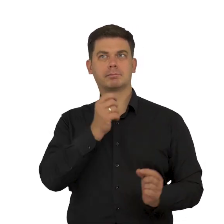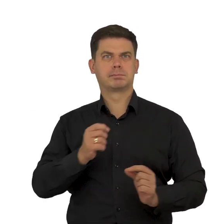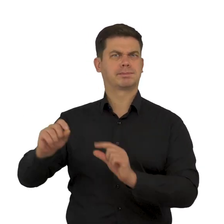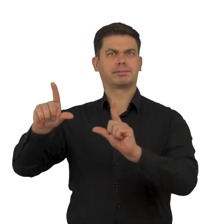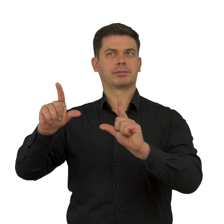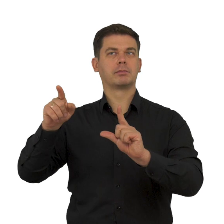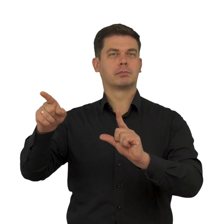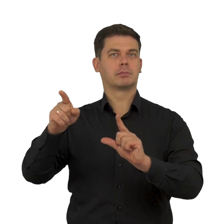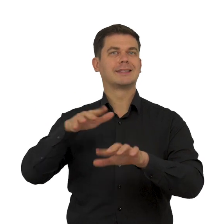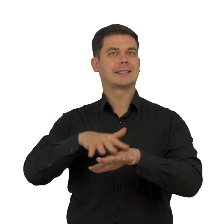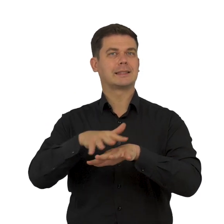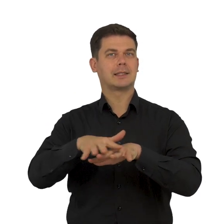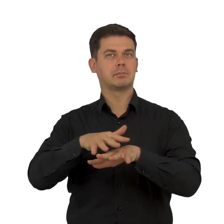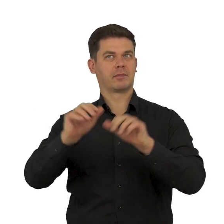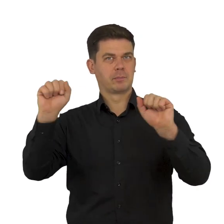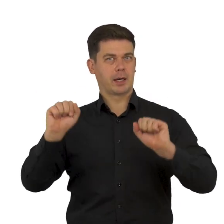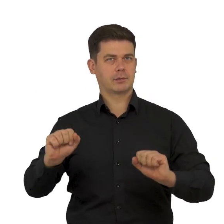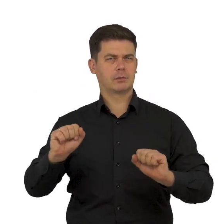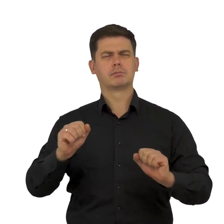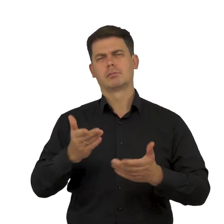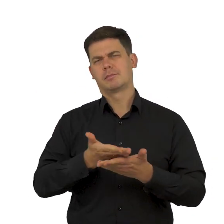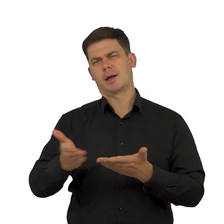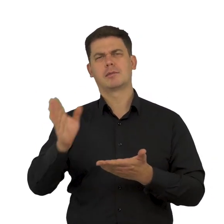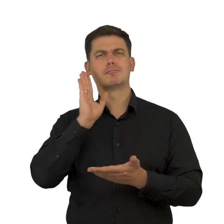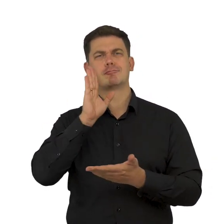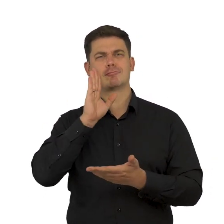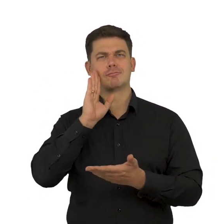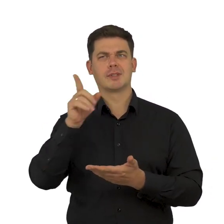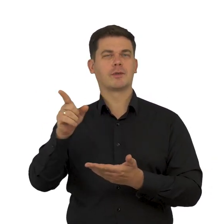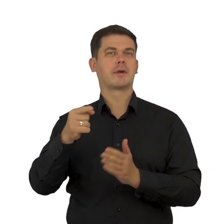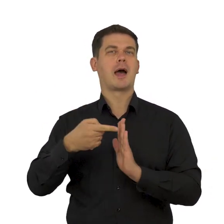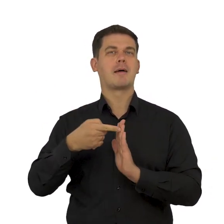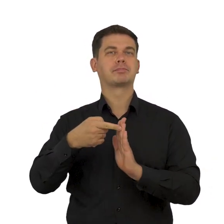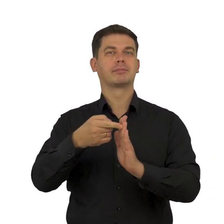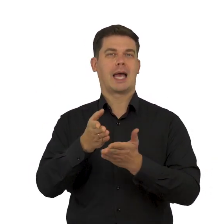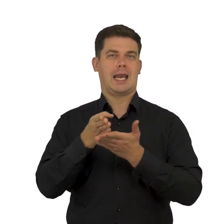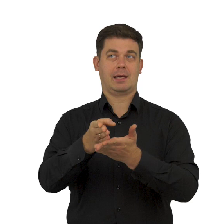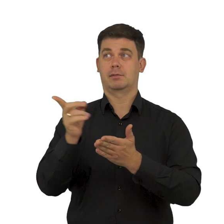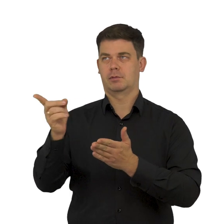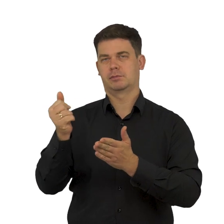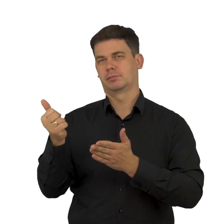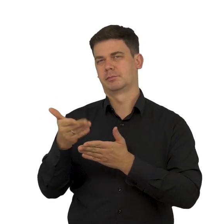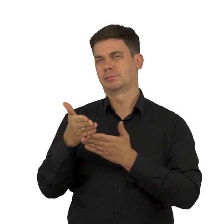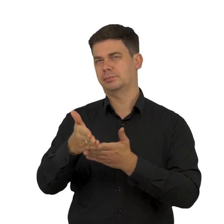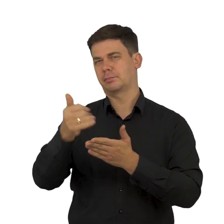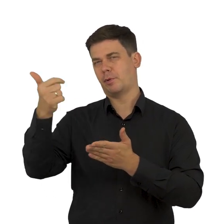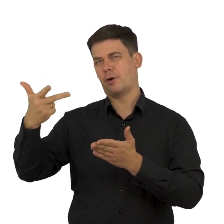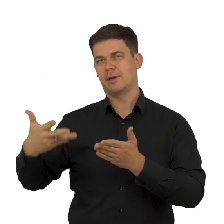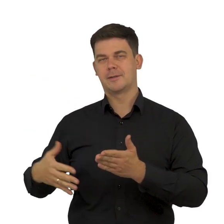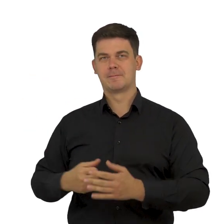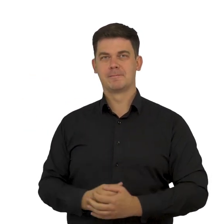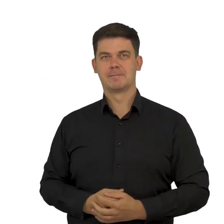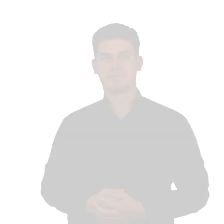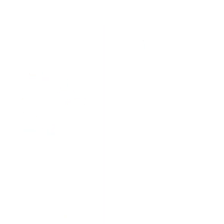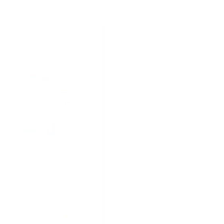Zostaliśmy przekierowani do systemu płatności i dalej postępujemy zgodnie ze wskazówkami naszego banku.